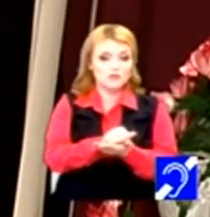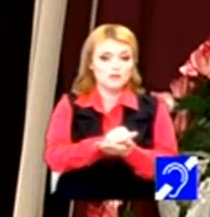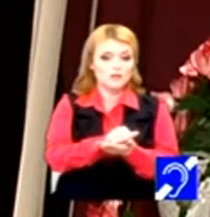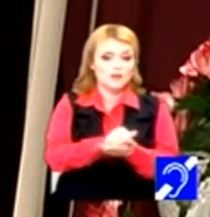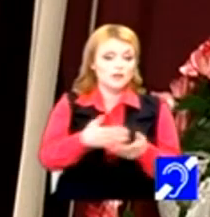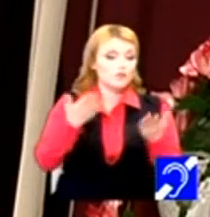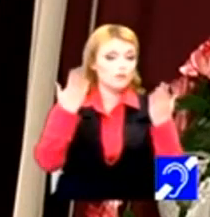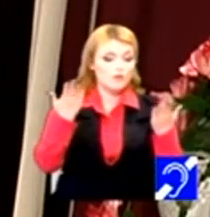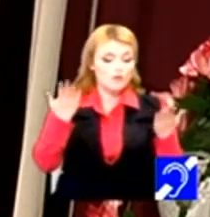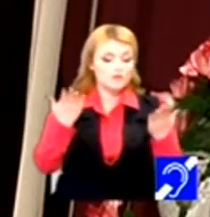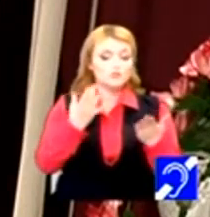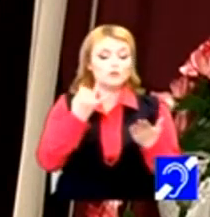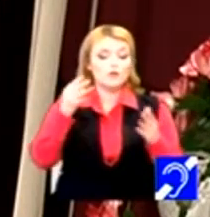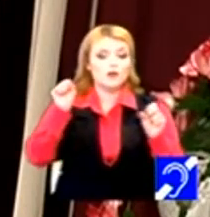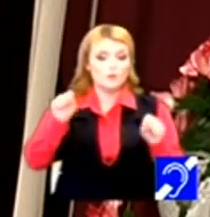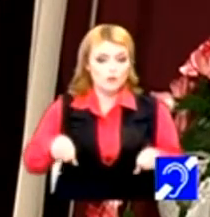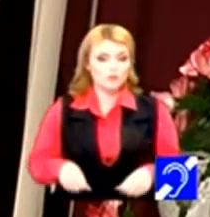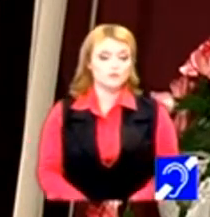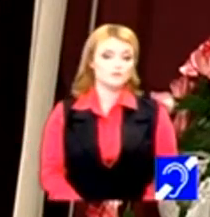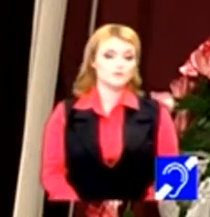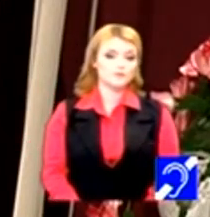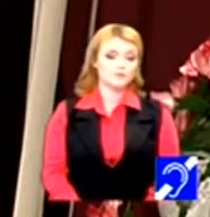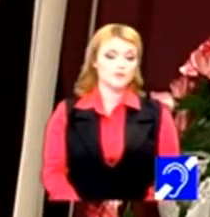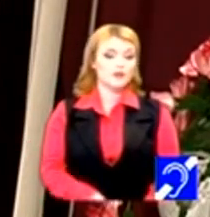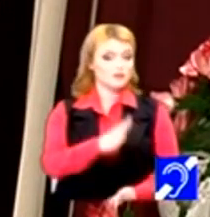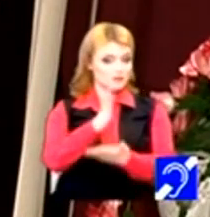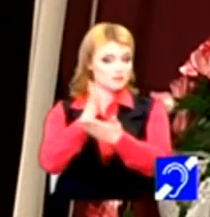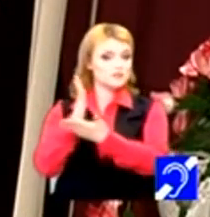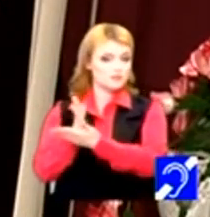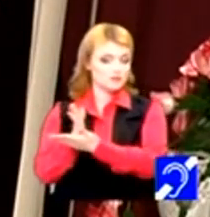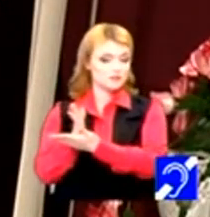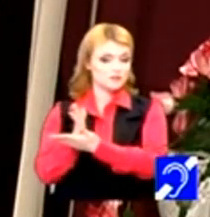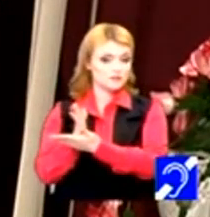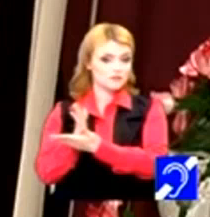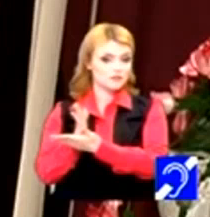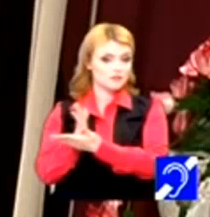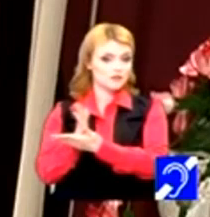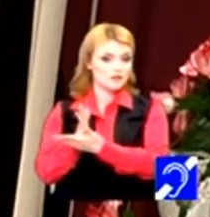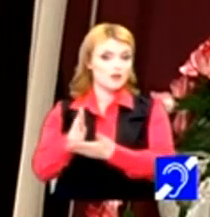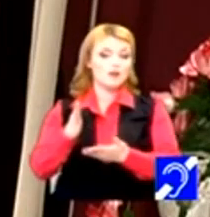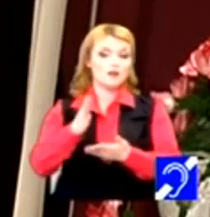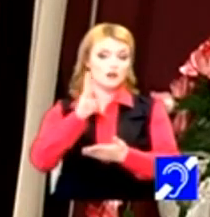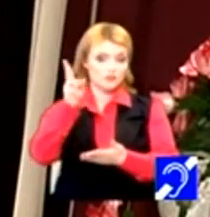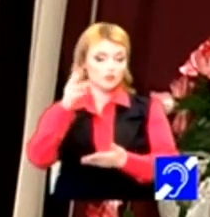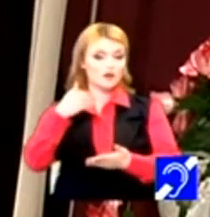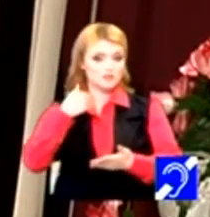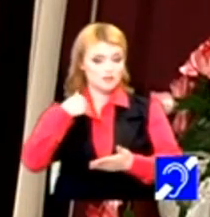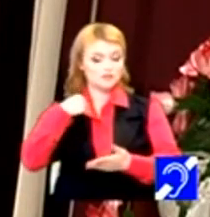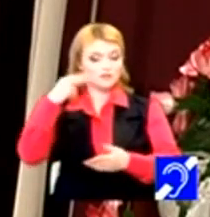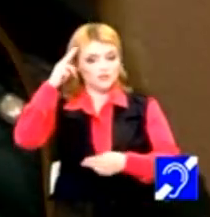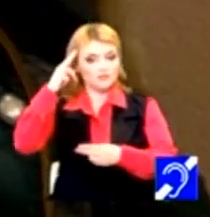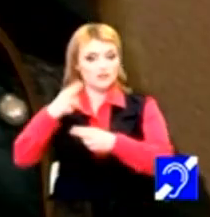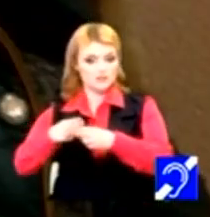între mare și Carpați. Unii trag spre înfrățire,